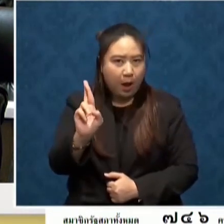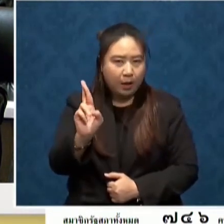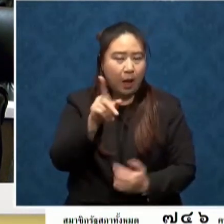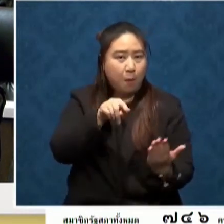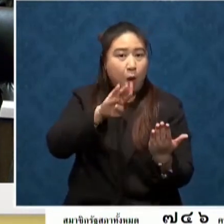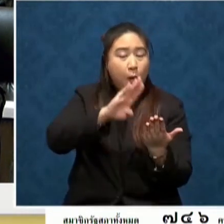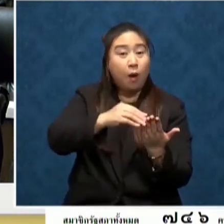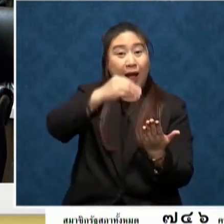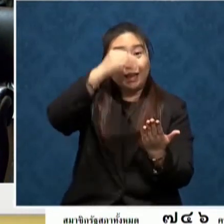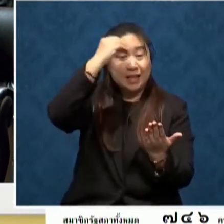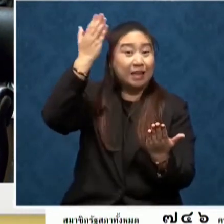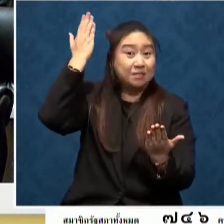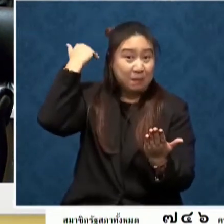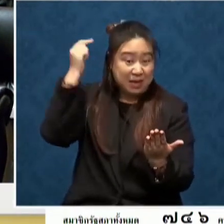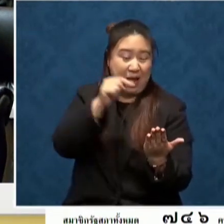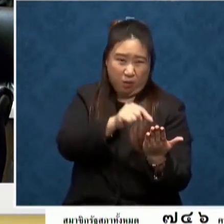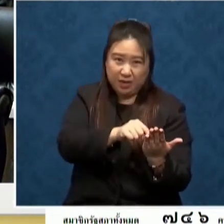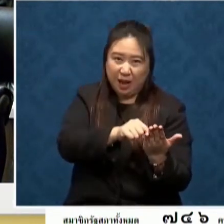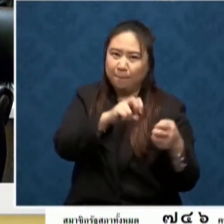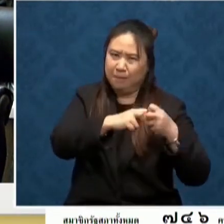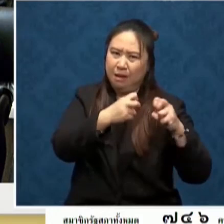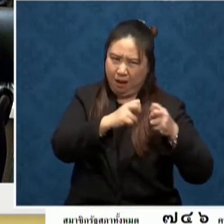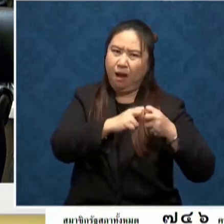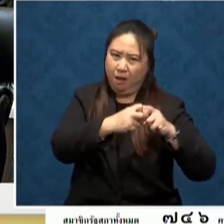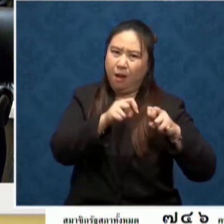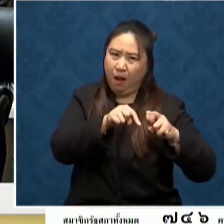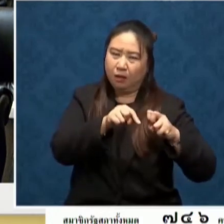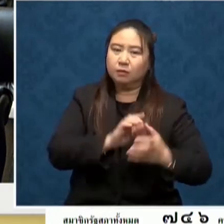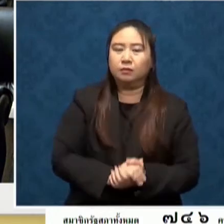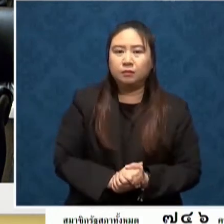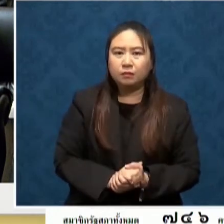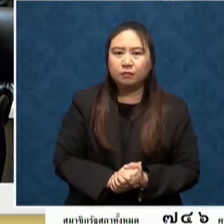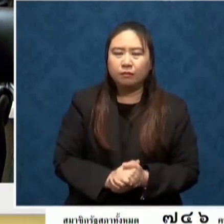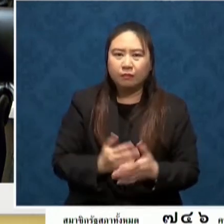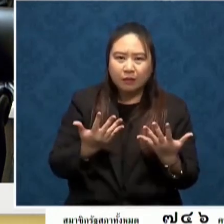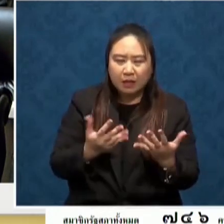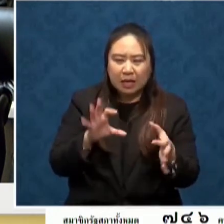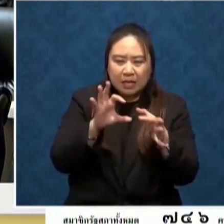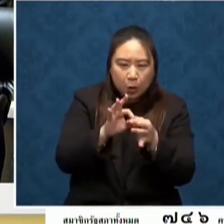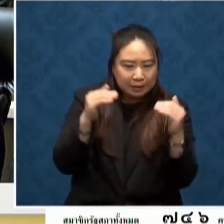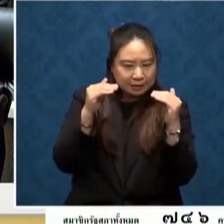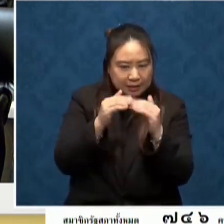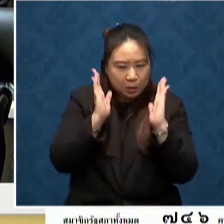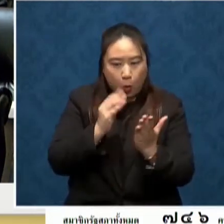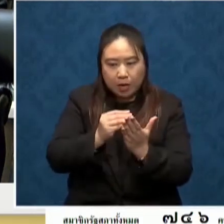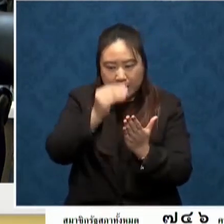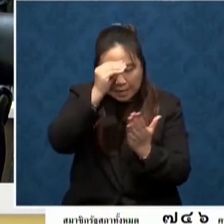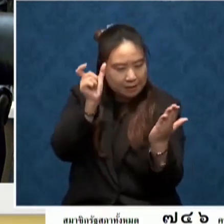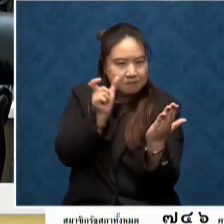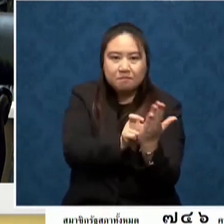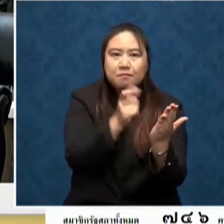ภร.บกศิสucaเฉบาษทแล้วมีปัญหามากไม่ได้มการการรนตีถึงสิทธทขนพนฐานของผเรีนเลย